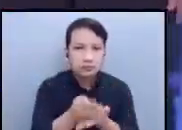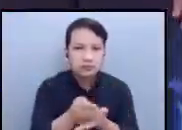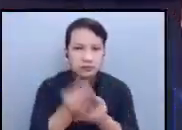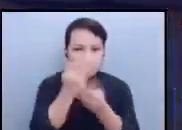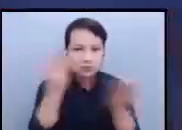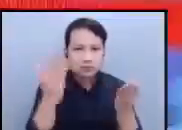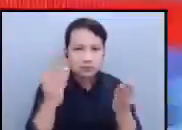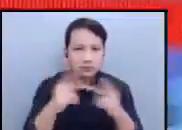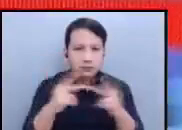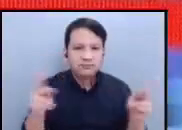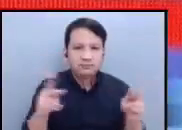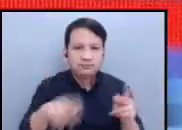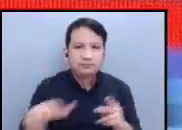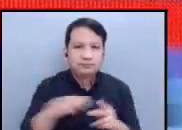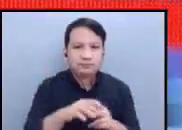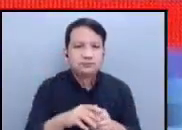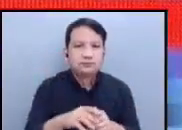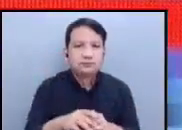programa ng pamahalaan.